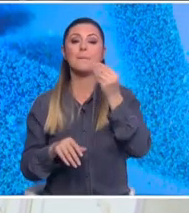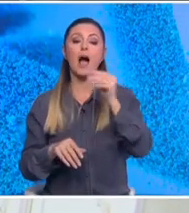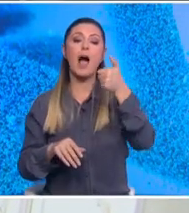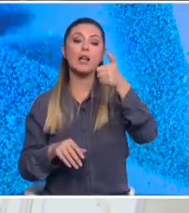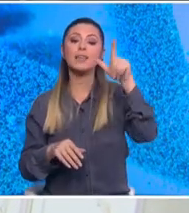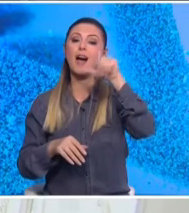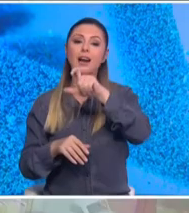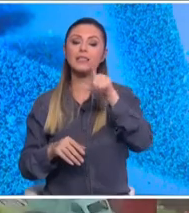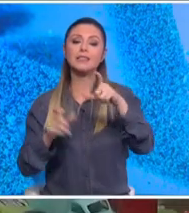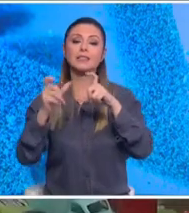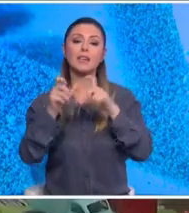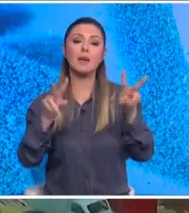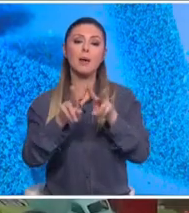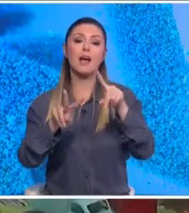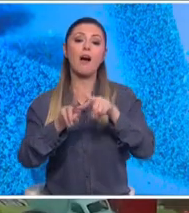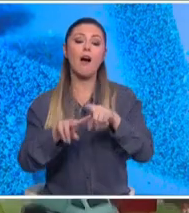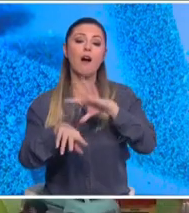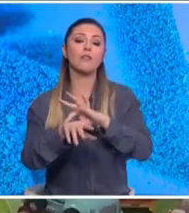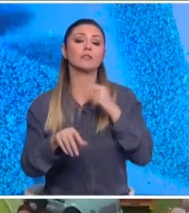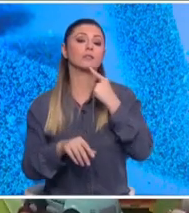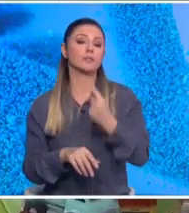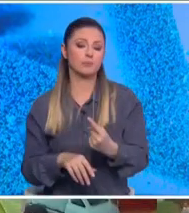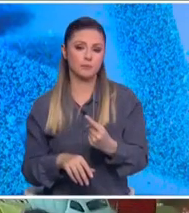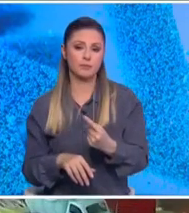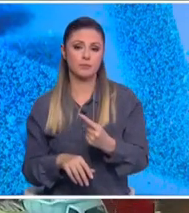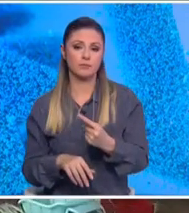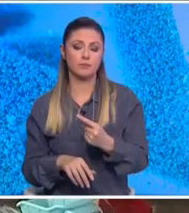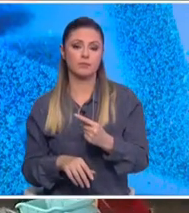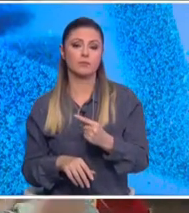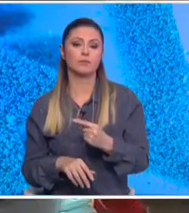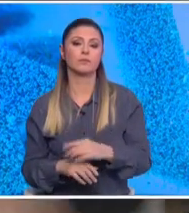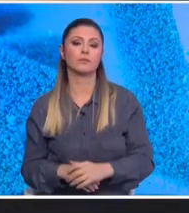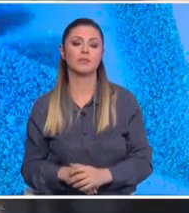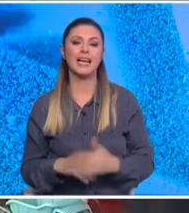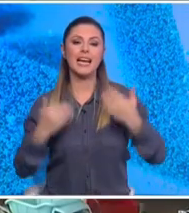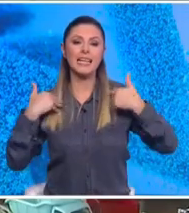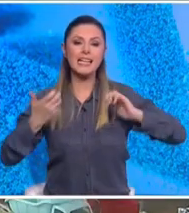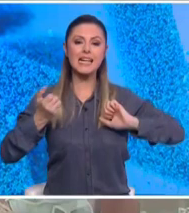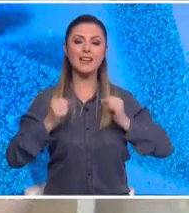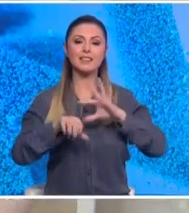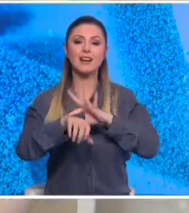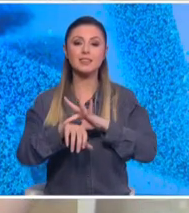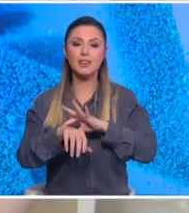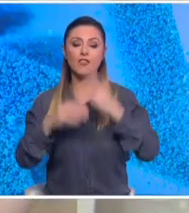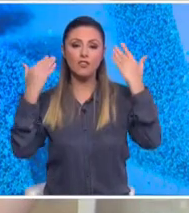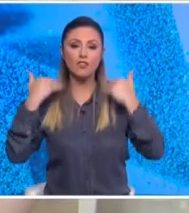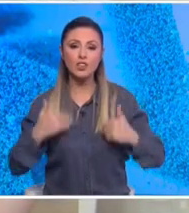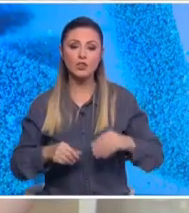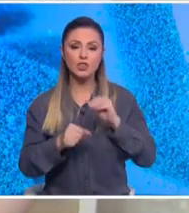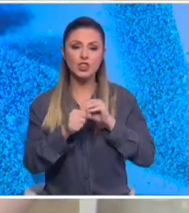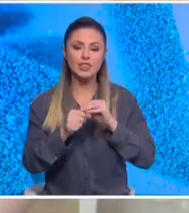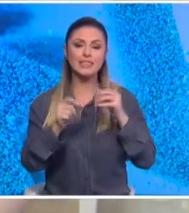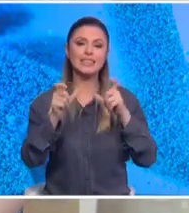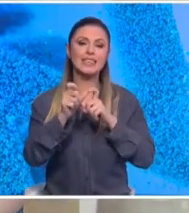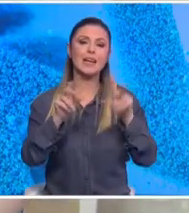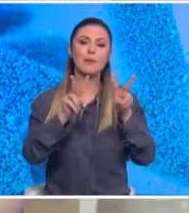6 aylıkken SM atip bir teşhisi koyuldu Poyraz Ali Seymen tip bir kas hastası vücudumuzda mutasyona uğrayan